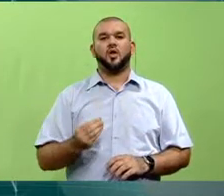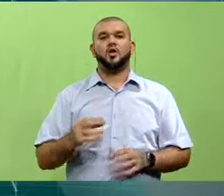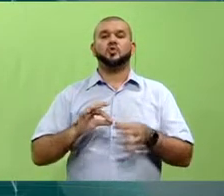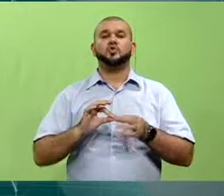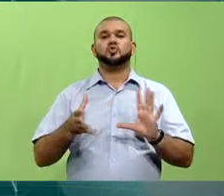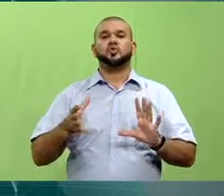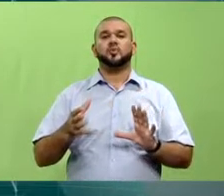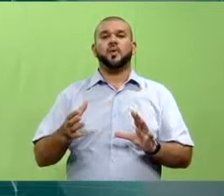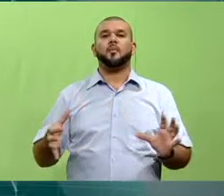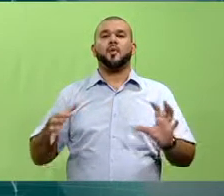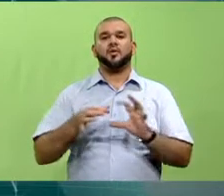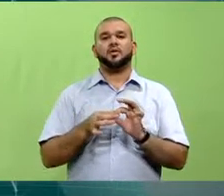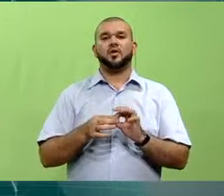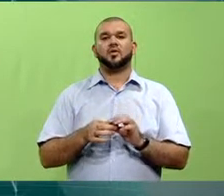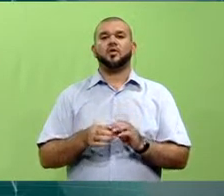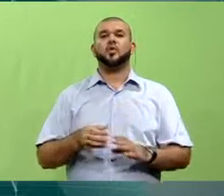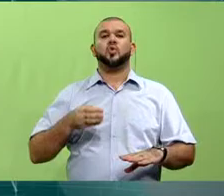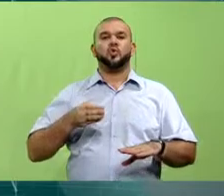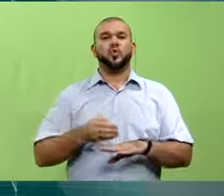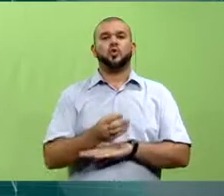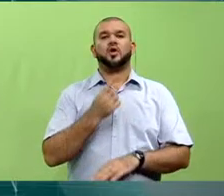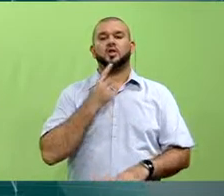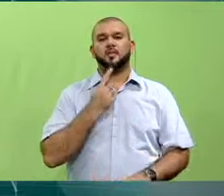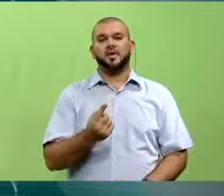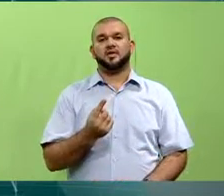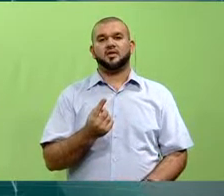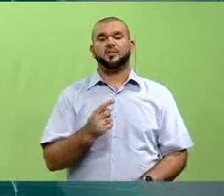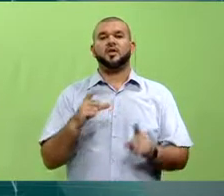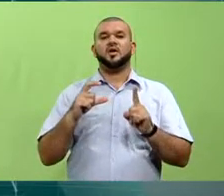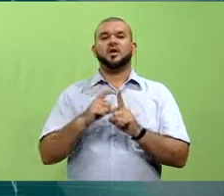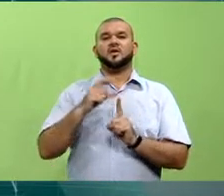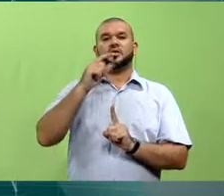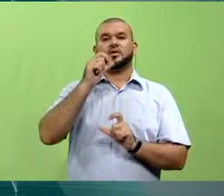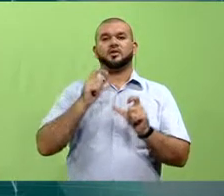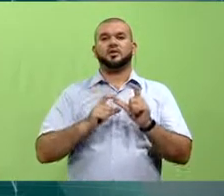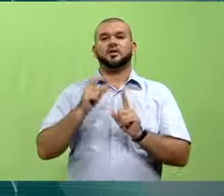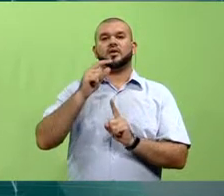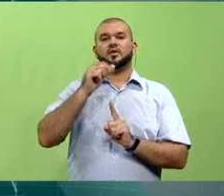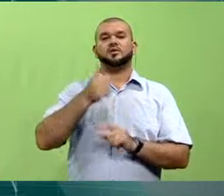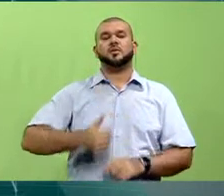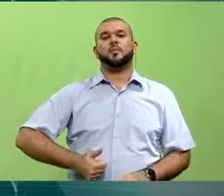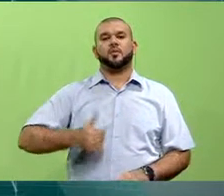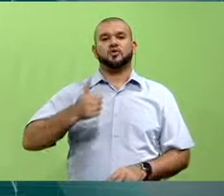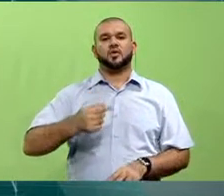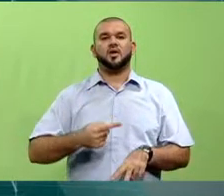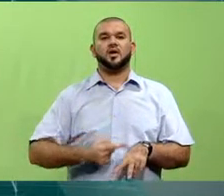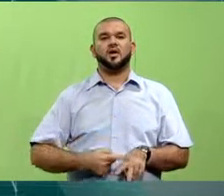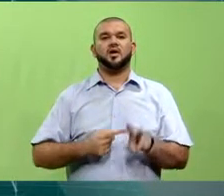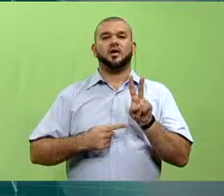da bir kez daha diyaloğu sürdürme ve adanın yeniden birleşmesiyle